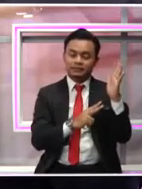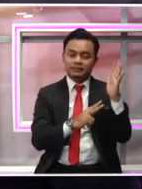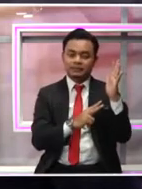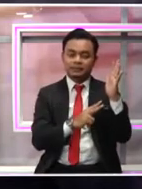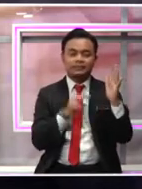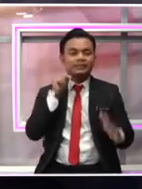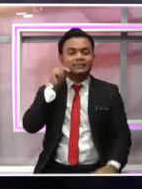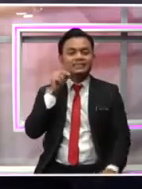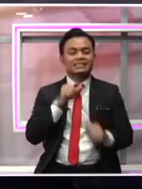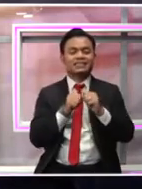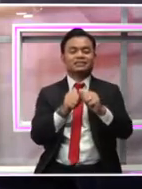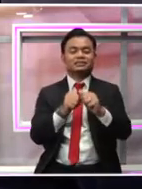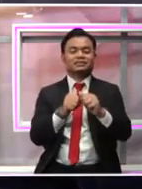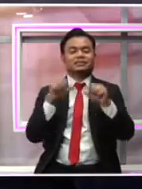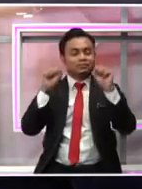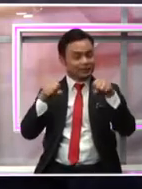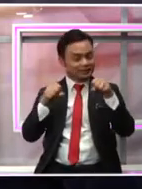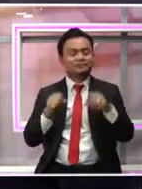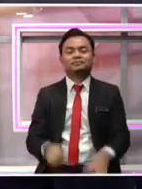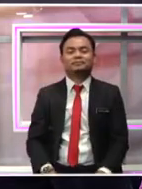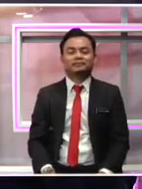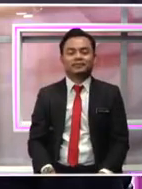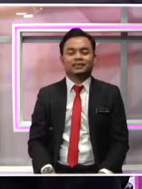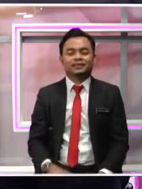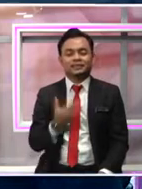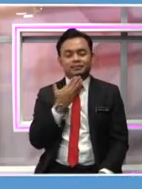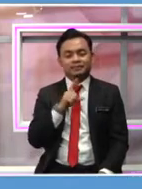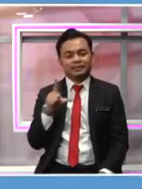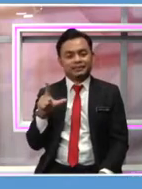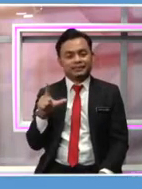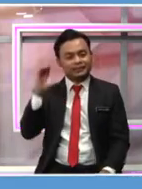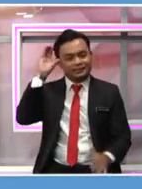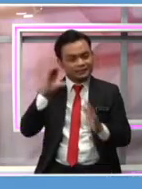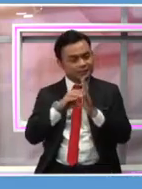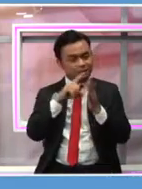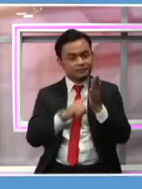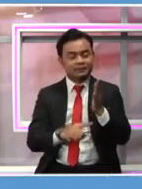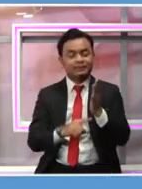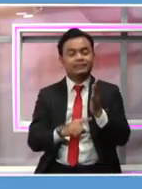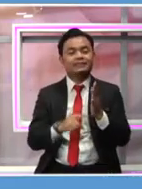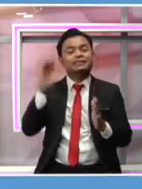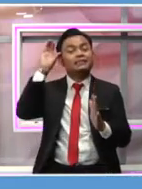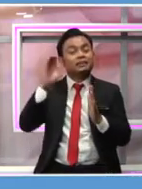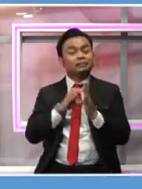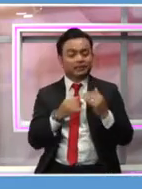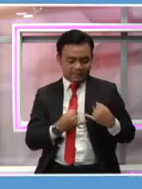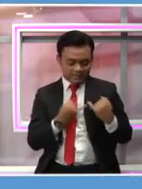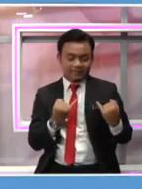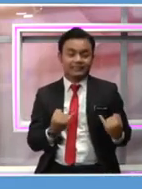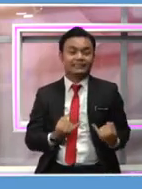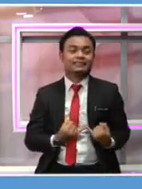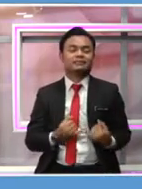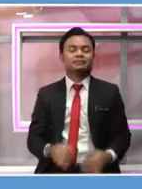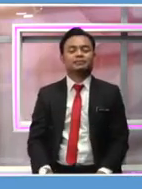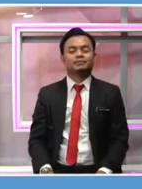boleh tak boleh oke bagus nih saat ini ternyata Google cari gambar V tambah hati-hati ya Betul Ki ikut sego